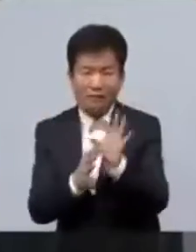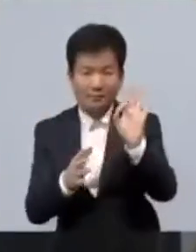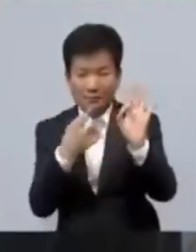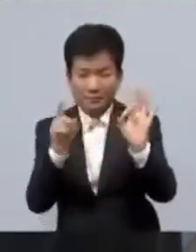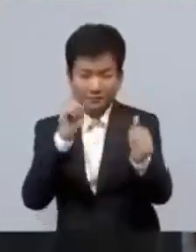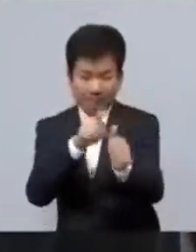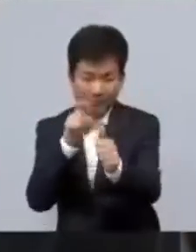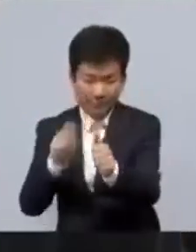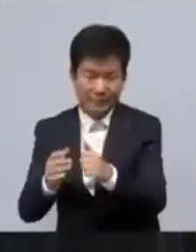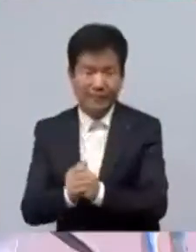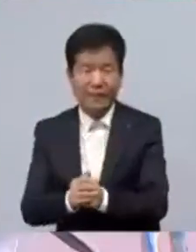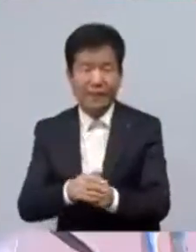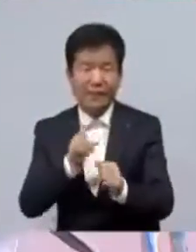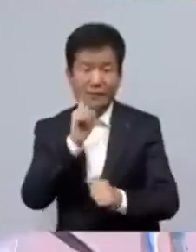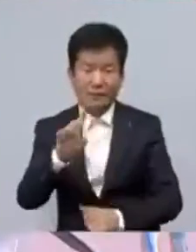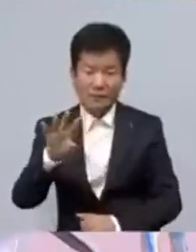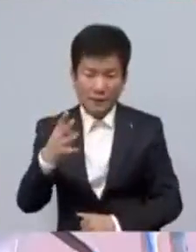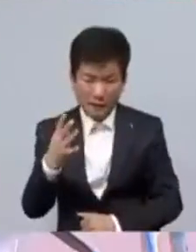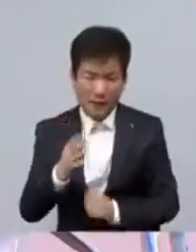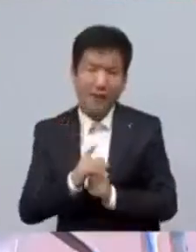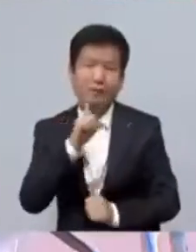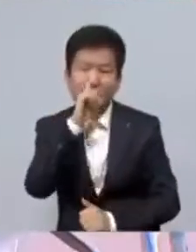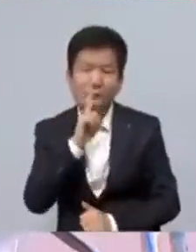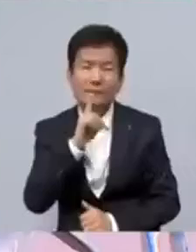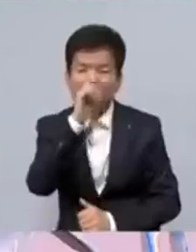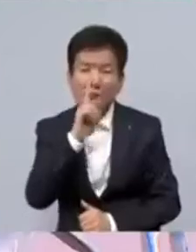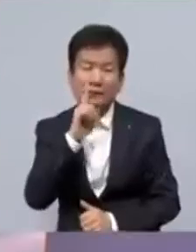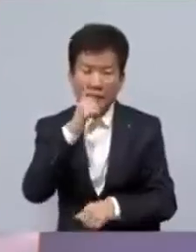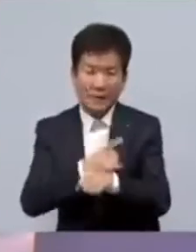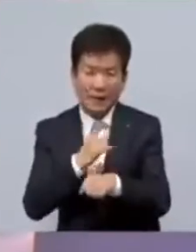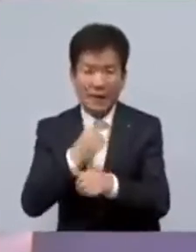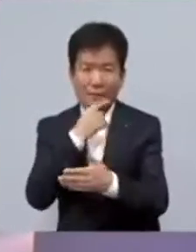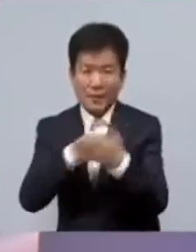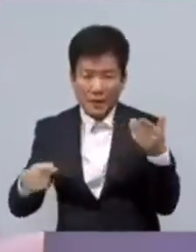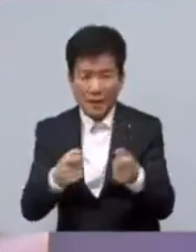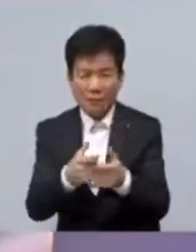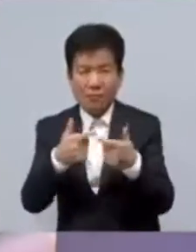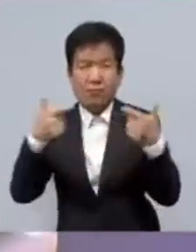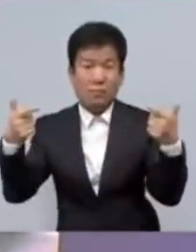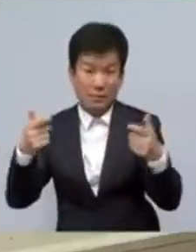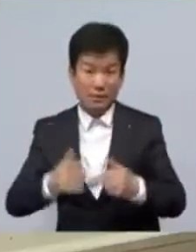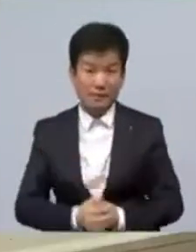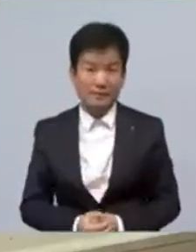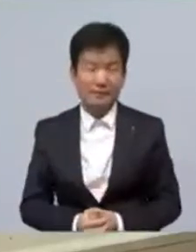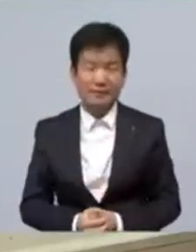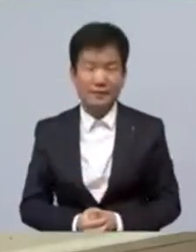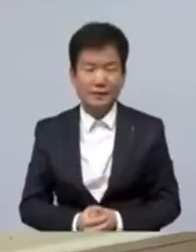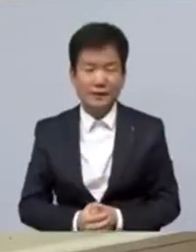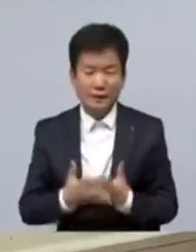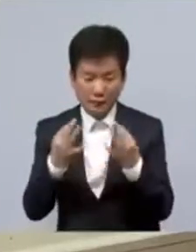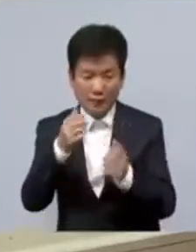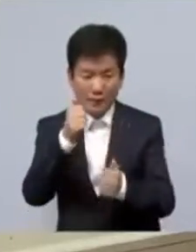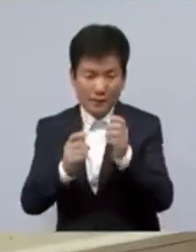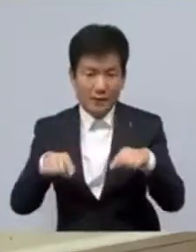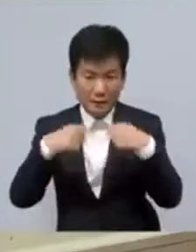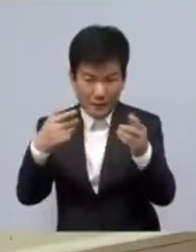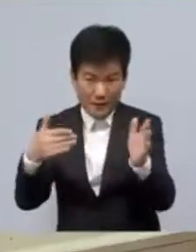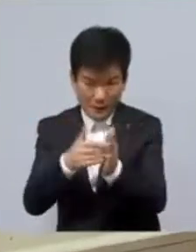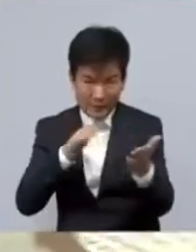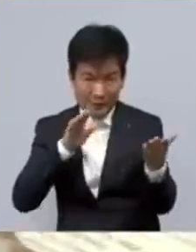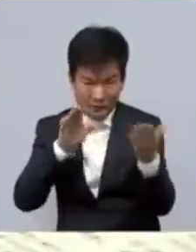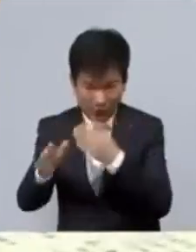확진 돼 10대 1400여 명의 진단 검사를 받는 등 피해가 계속되고 있습니다 수능이 끝난 뒤 방역이